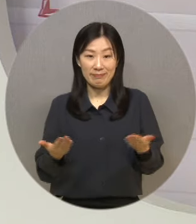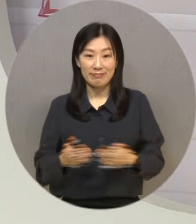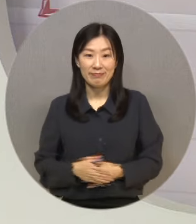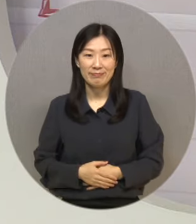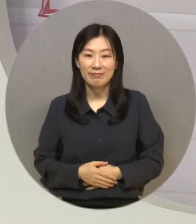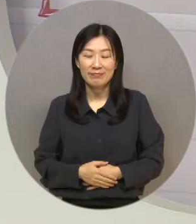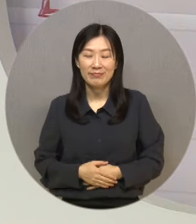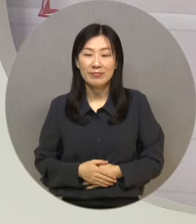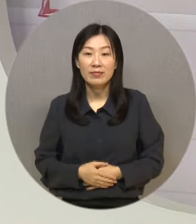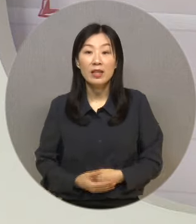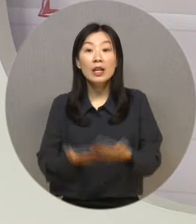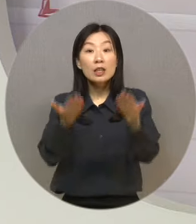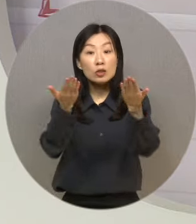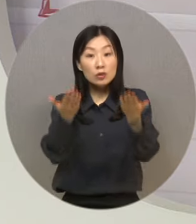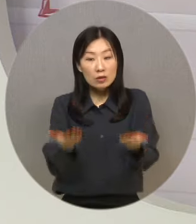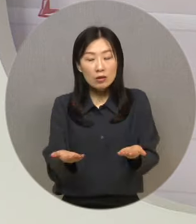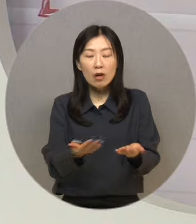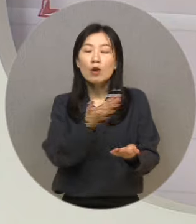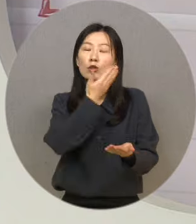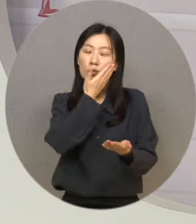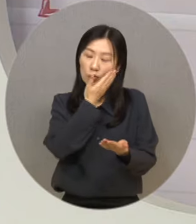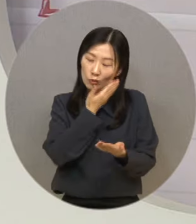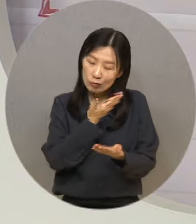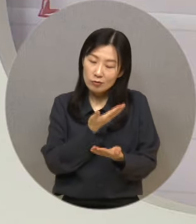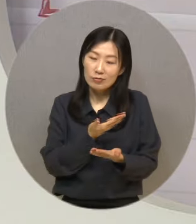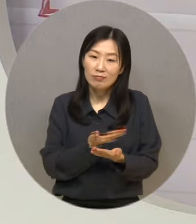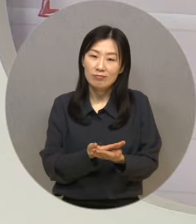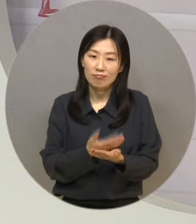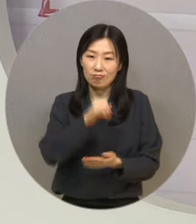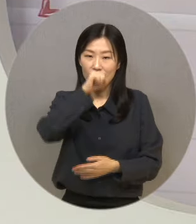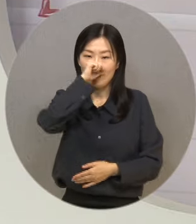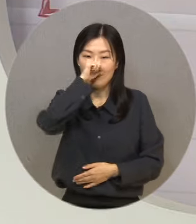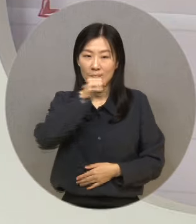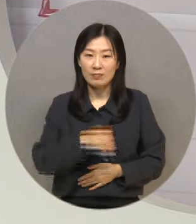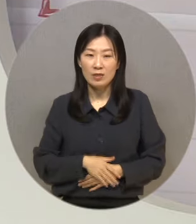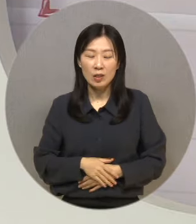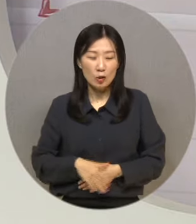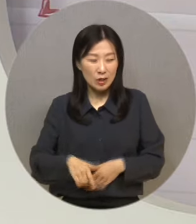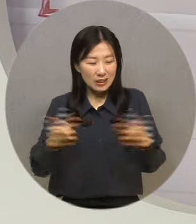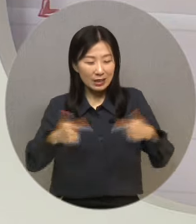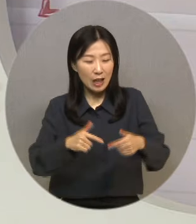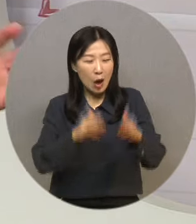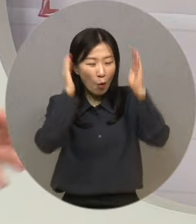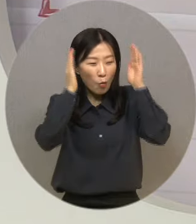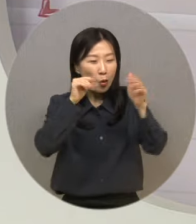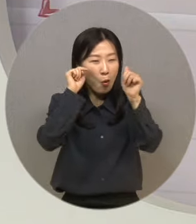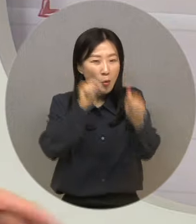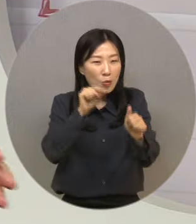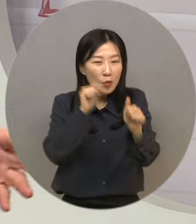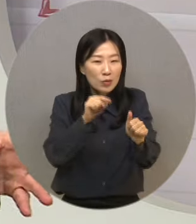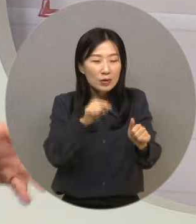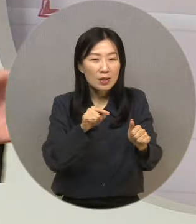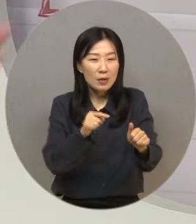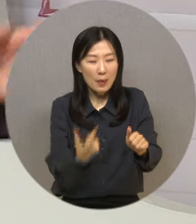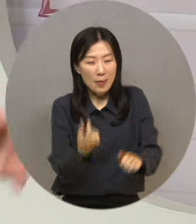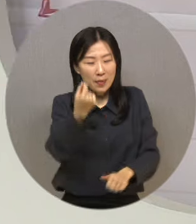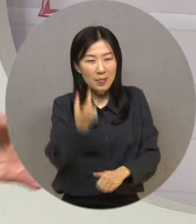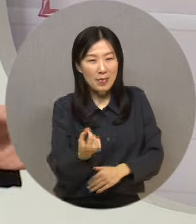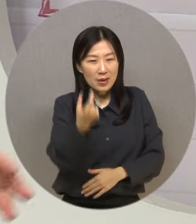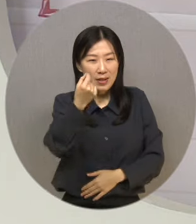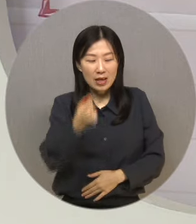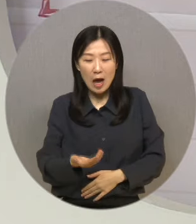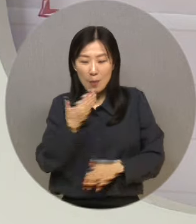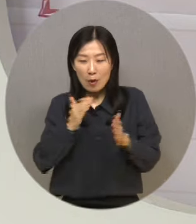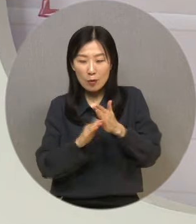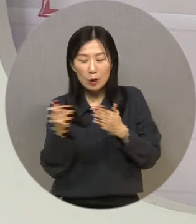그 쉰다는 걸 굉장히 중요하고 아름다운 건데 네. 우리는 그냥 공부해 공부해 일해 있지 일해 있지 뭐 하고 있어 빨리 빨리 먹고 가서 또